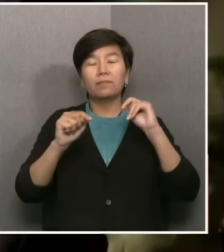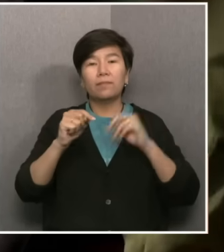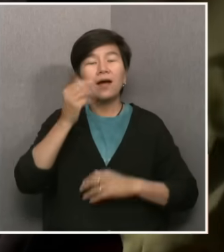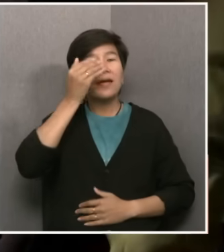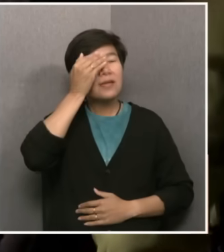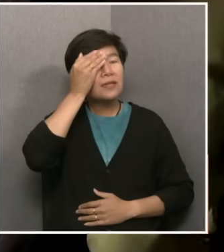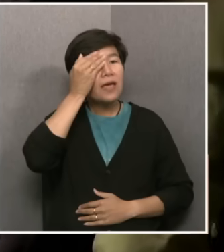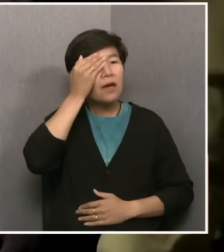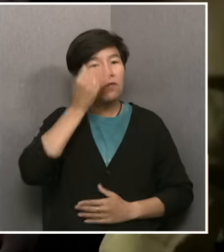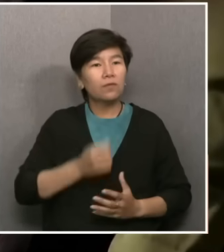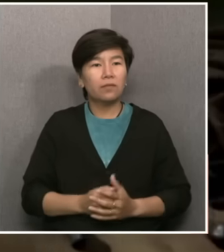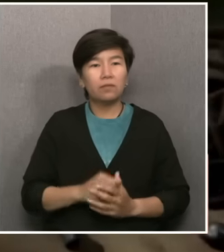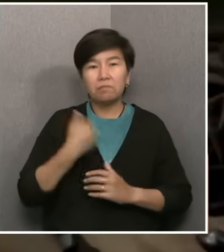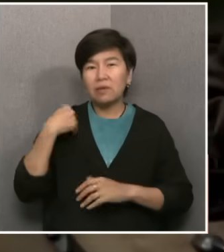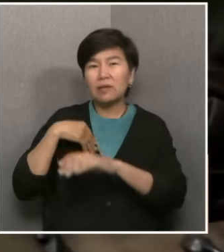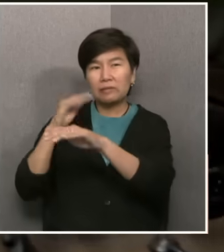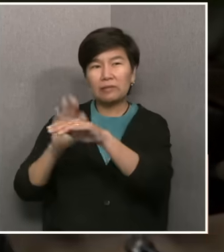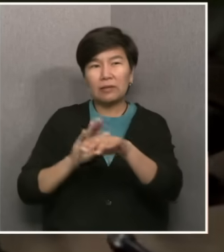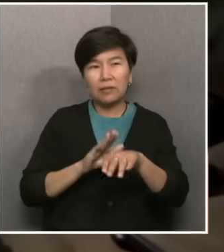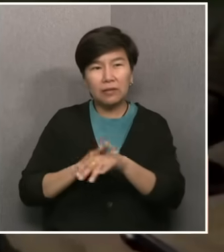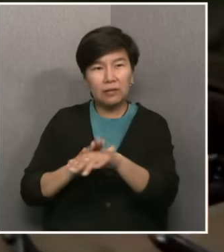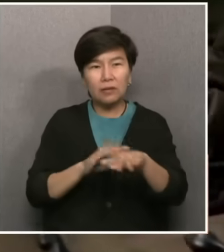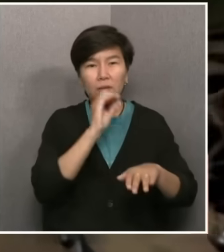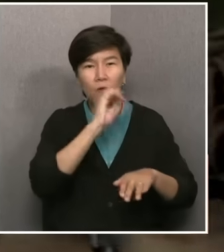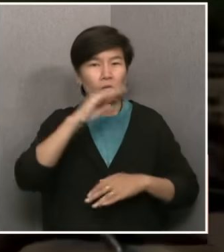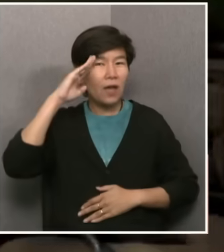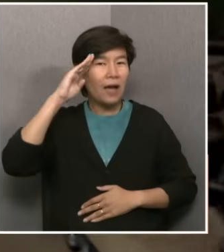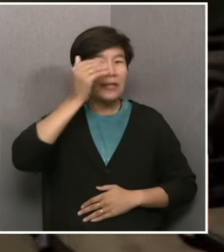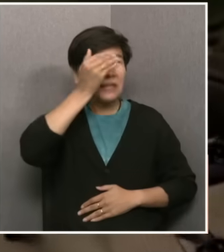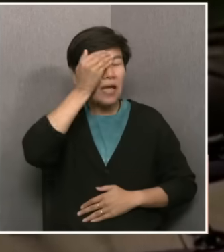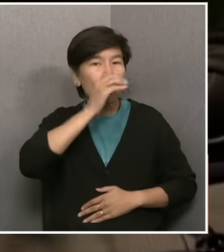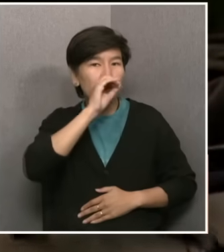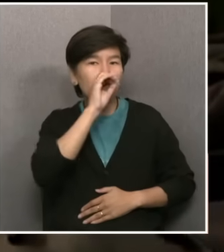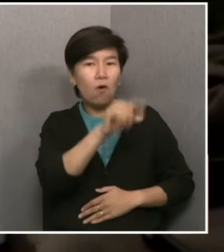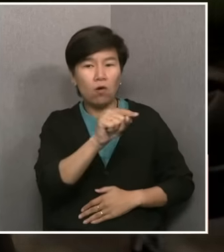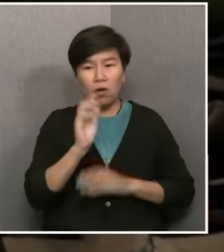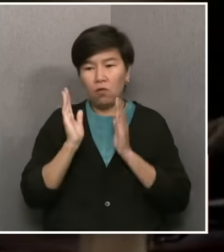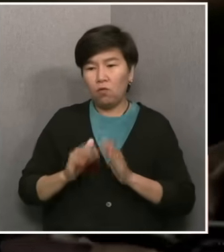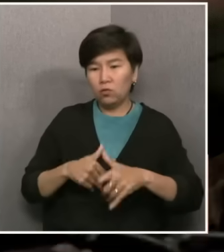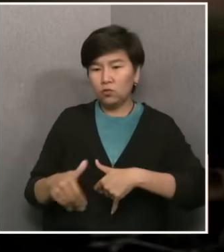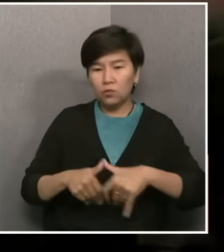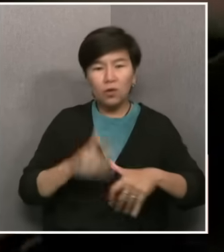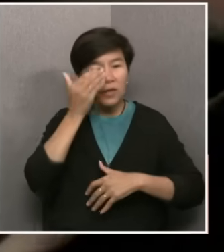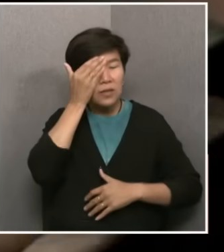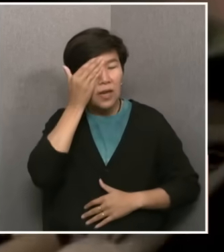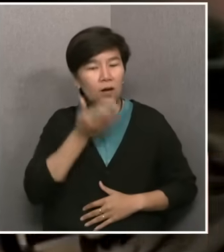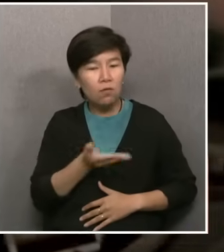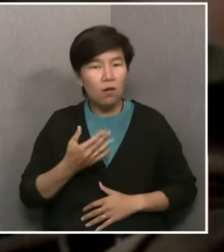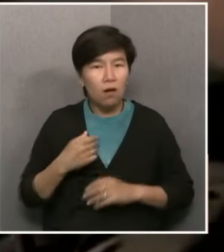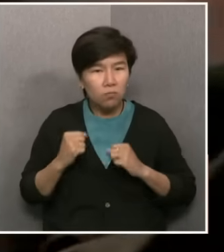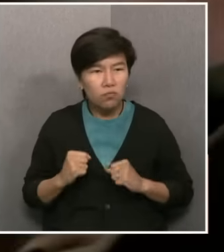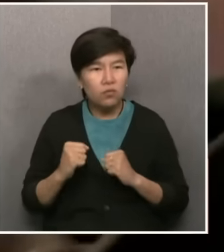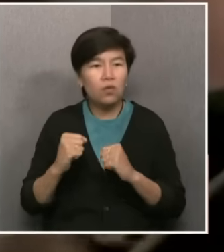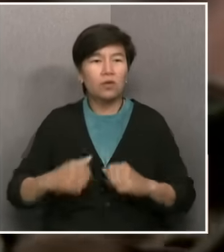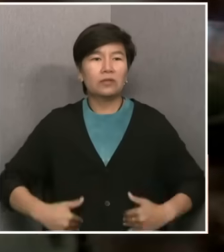อิสราเอลออกมาเตือนทหารอิสราเอลทุกคนว่าขณะนี้ประชาชนชาวอิสราเอลทุกคนกำลังต่อสู้เพื่อเอา